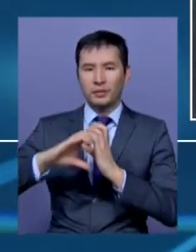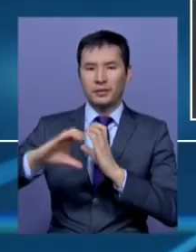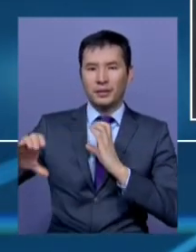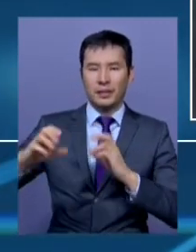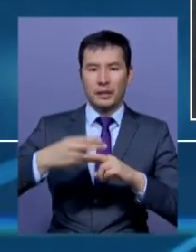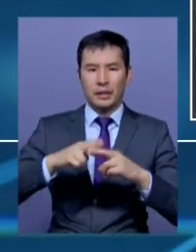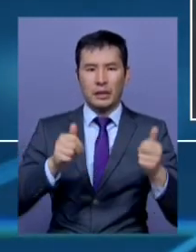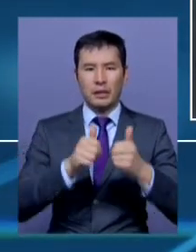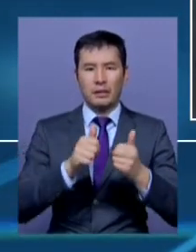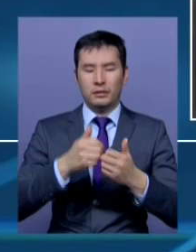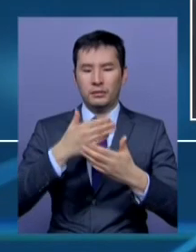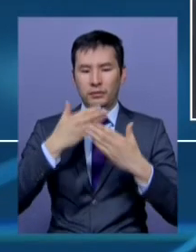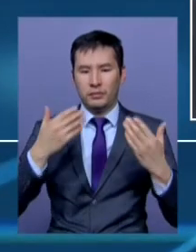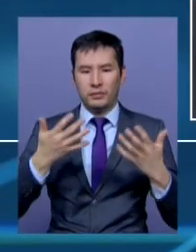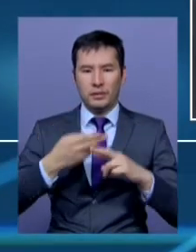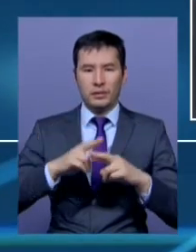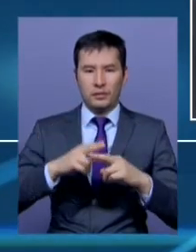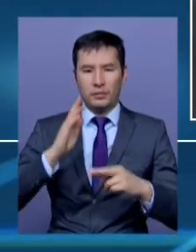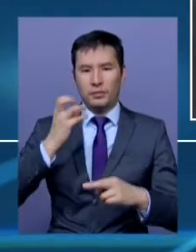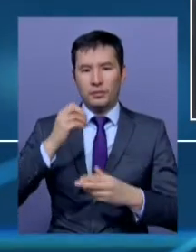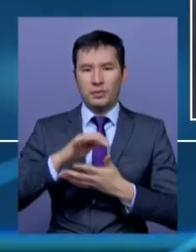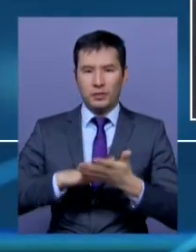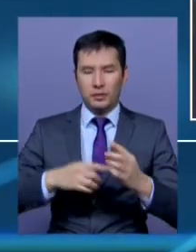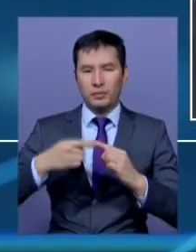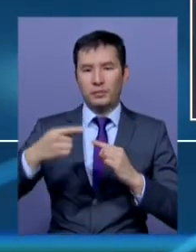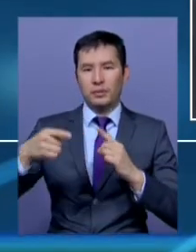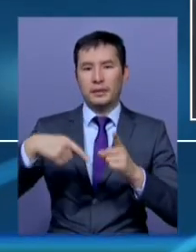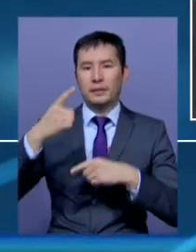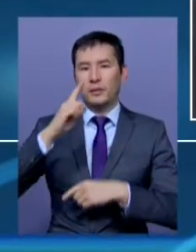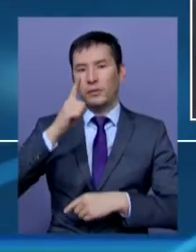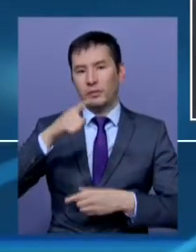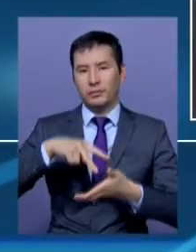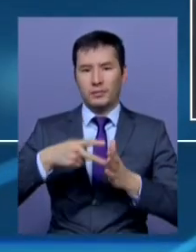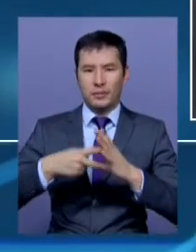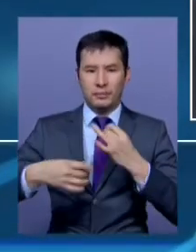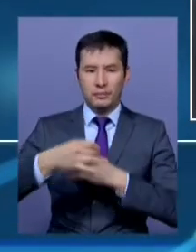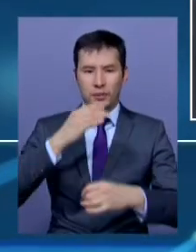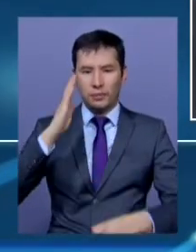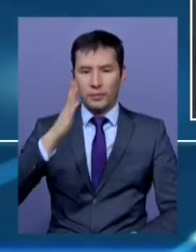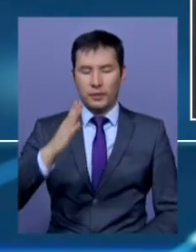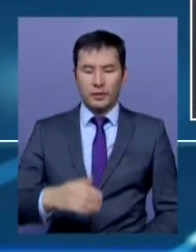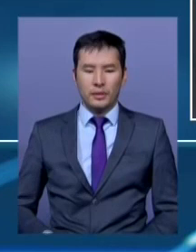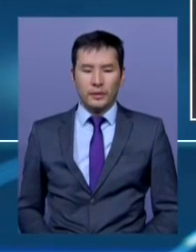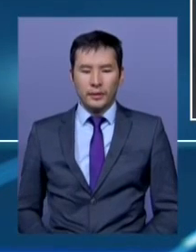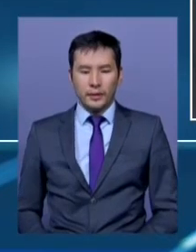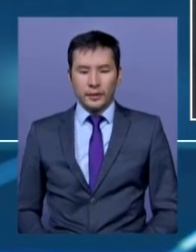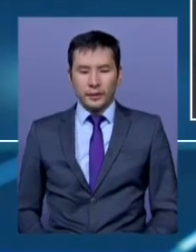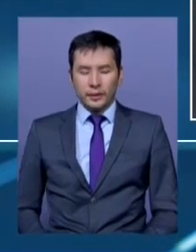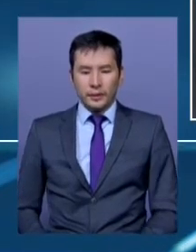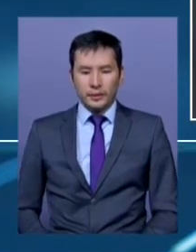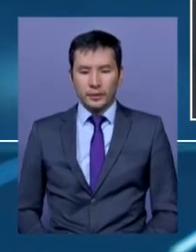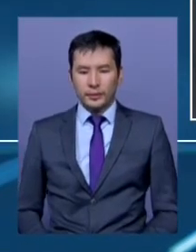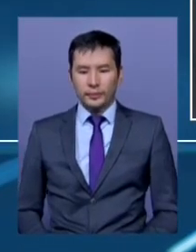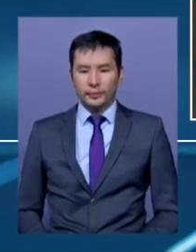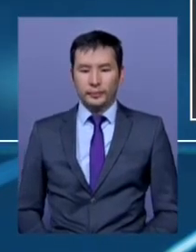жақын маңдағы жеке су жабдықтаушы компаниямен келіссөздер жүргізіп, орталық су жүйелеріне қосу мәселесі шешіліп жатыр. Егер